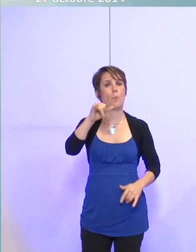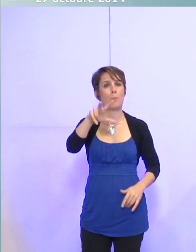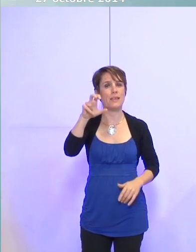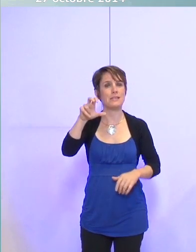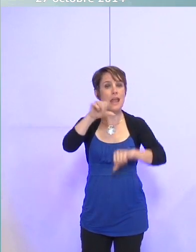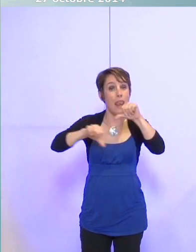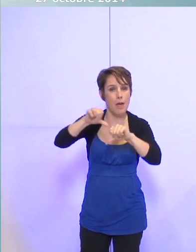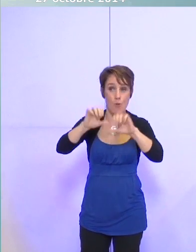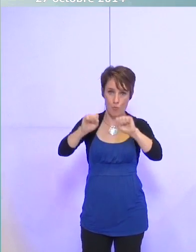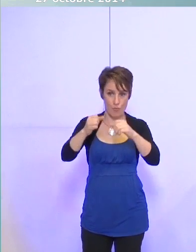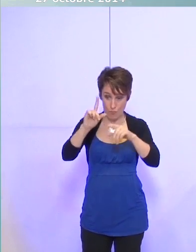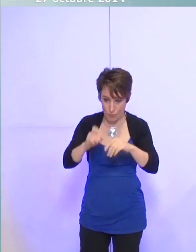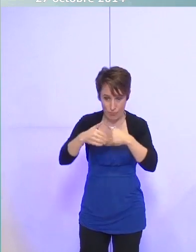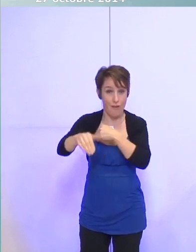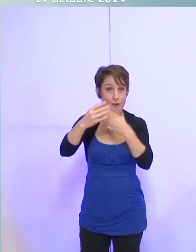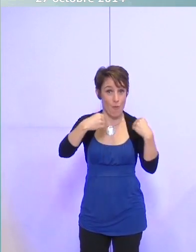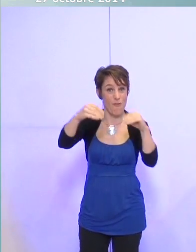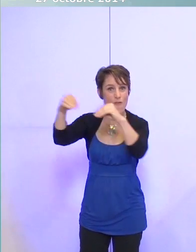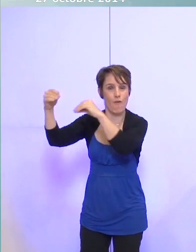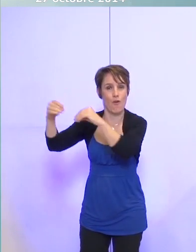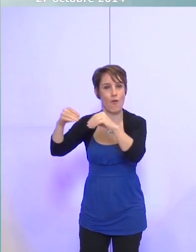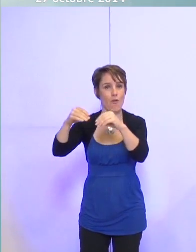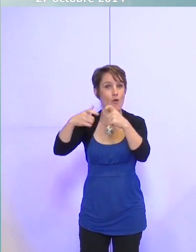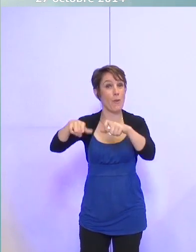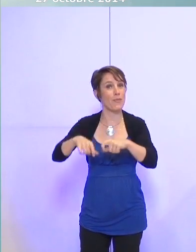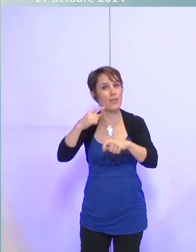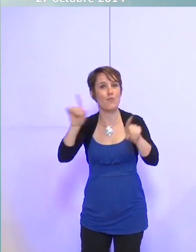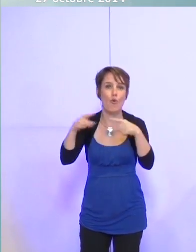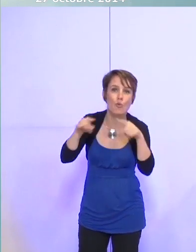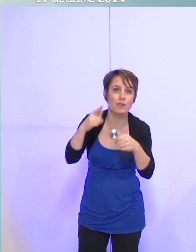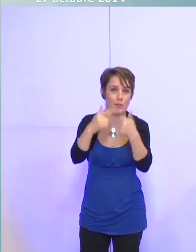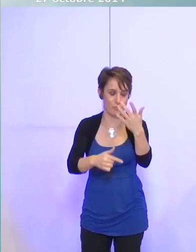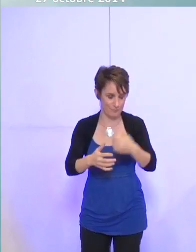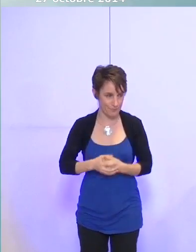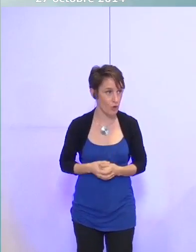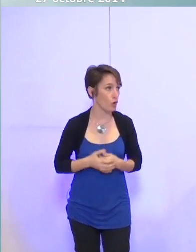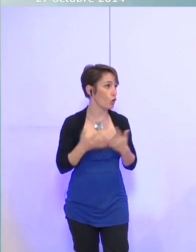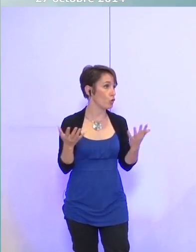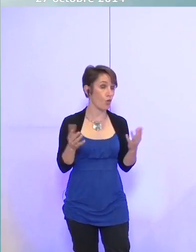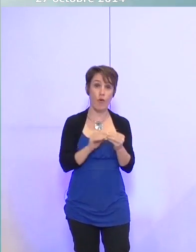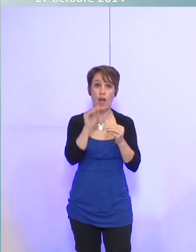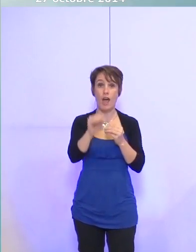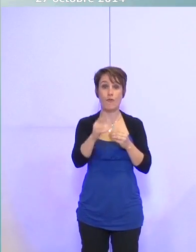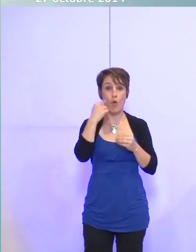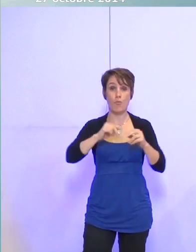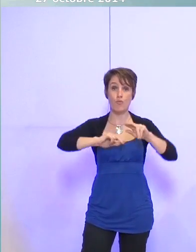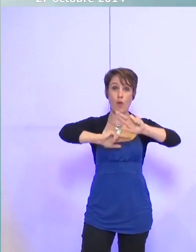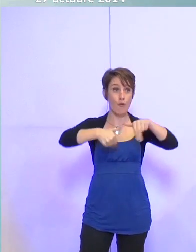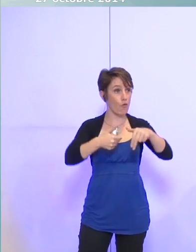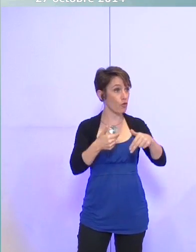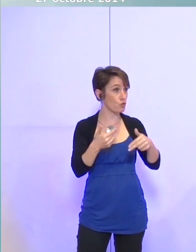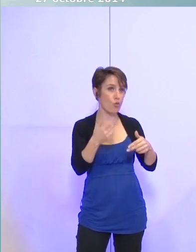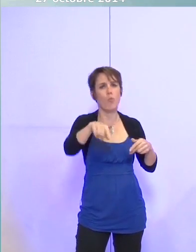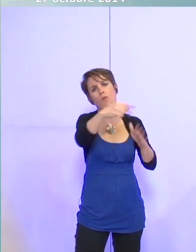programmation, si possible, dès demain ou après-demain. Donc voilà, un avenant à convention que vous avez pu lire, et je réponds aux questions s'il y